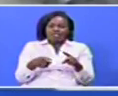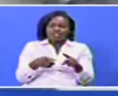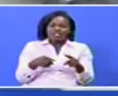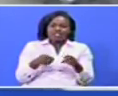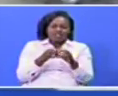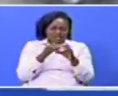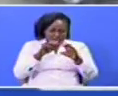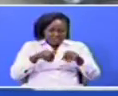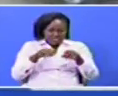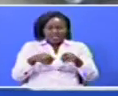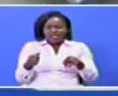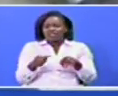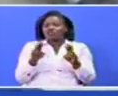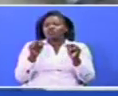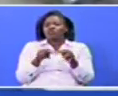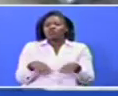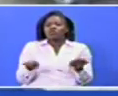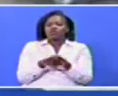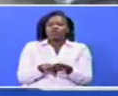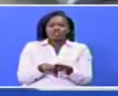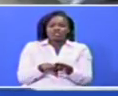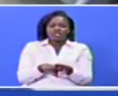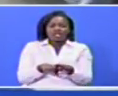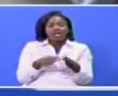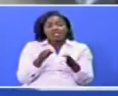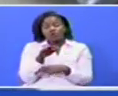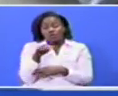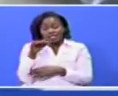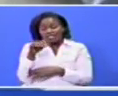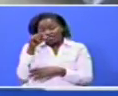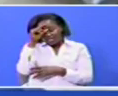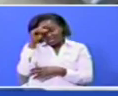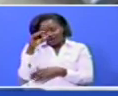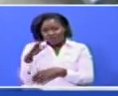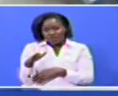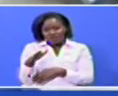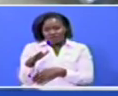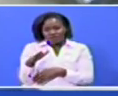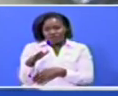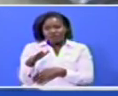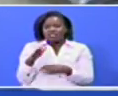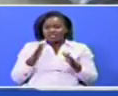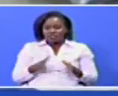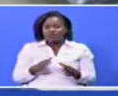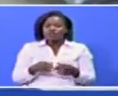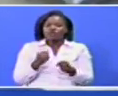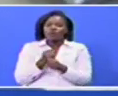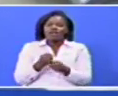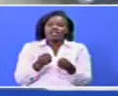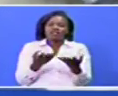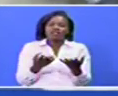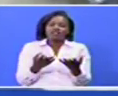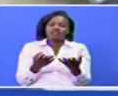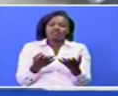mitaro, anachimba mitaro alafu inafungana. Sasa tunamwambia governor wetu, yule mtu ambaye alimpea kazi, hakuna